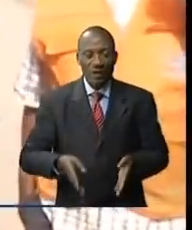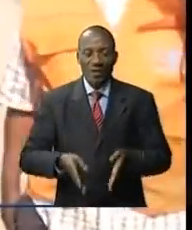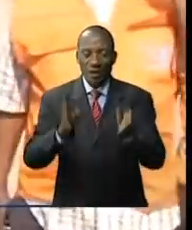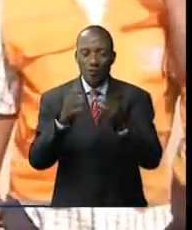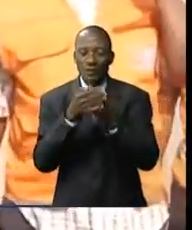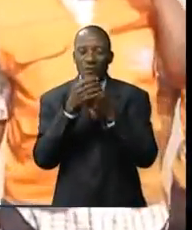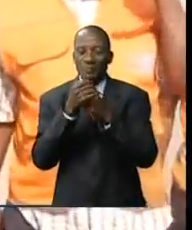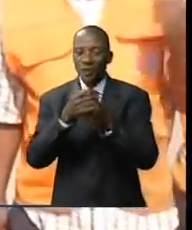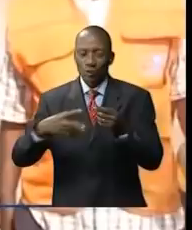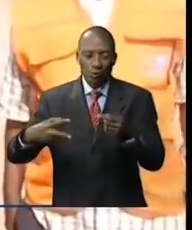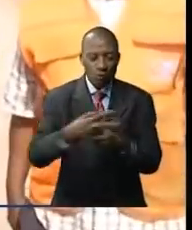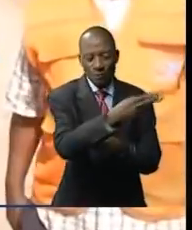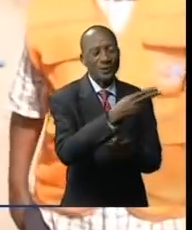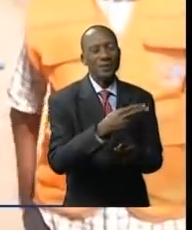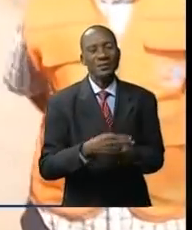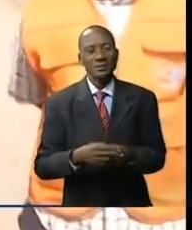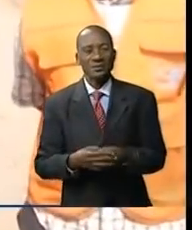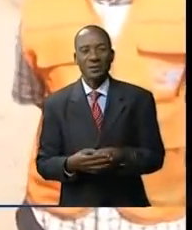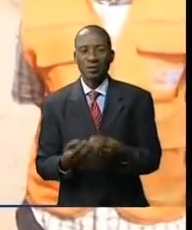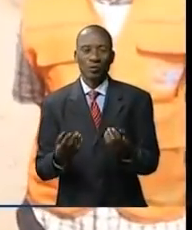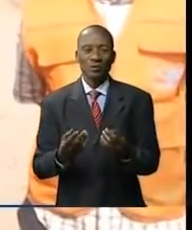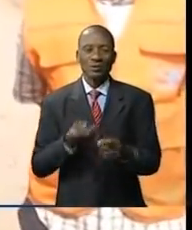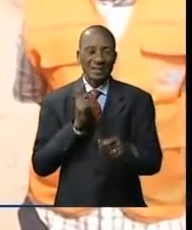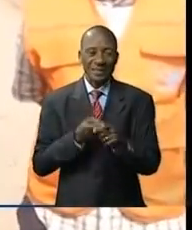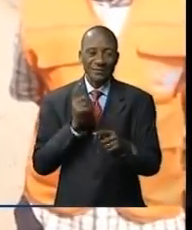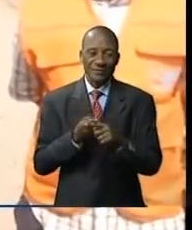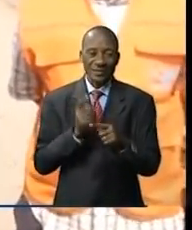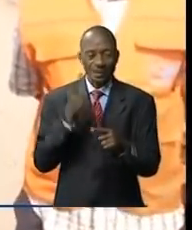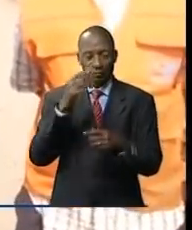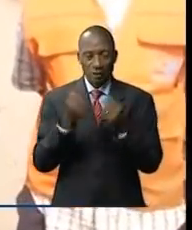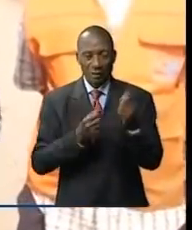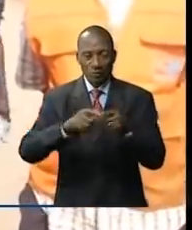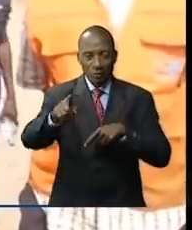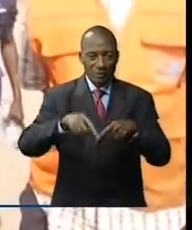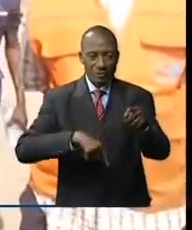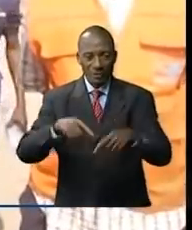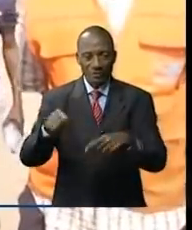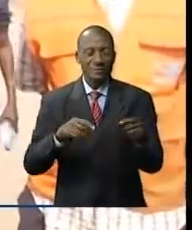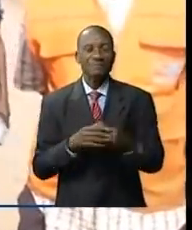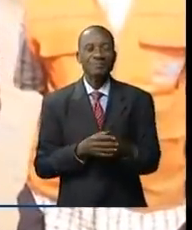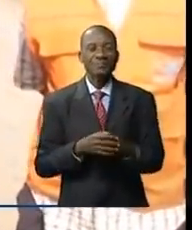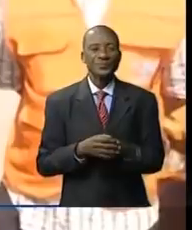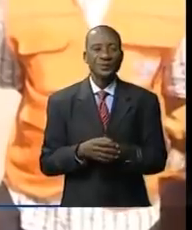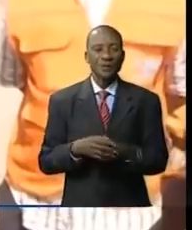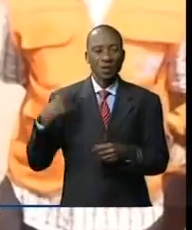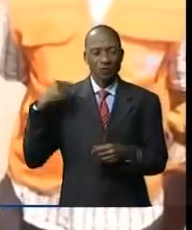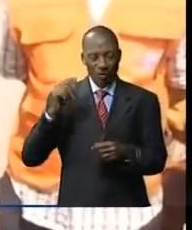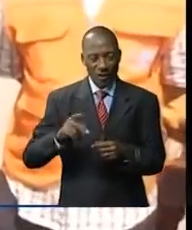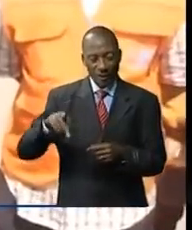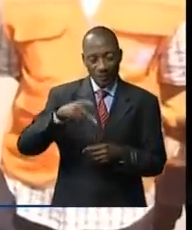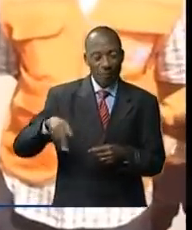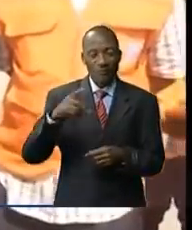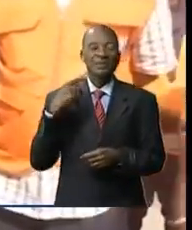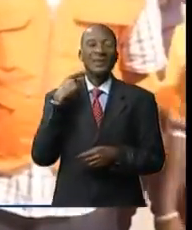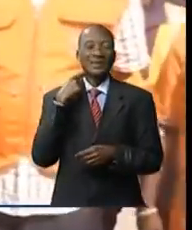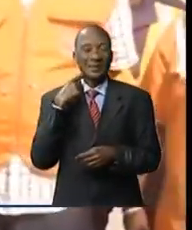était bloquée, il fallait qu'on dégage la chaussée pour permettre au peuple du Congo et du Congo de circuler librement à l'évacuer